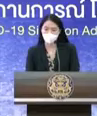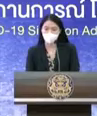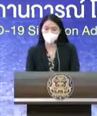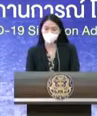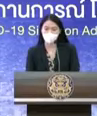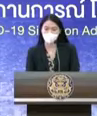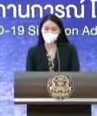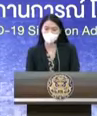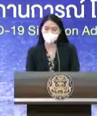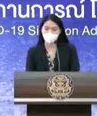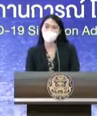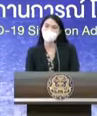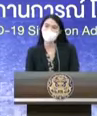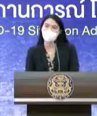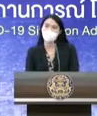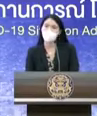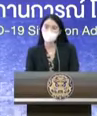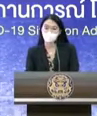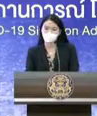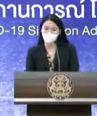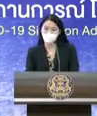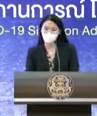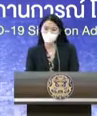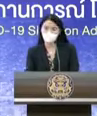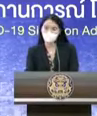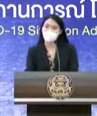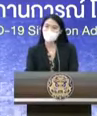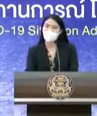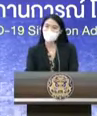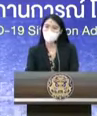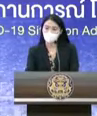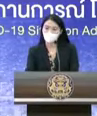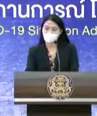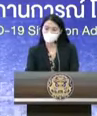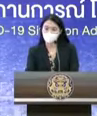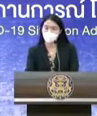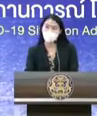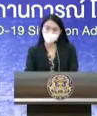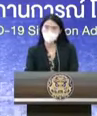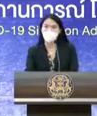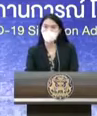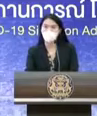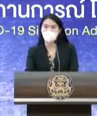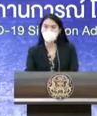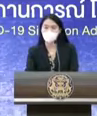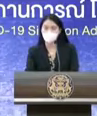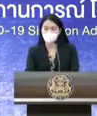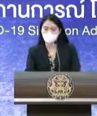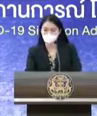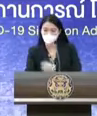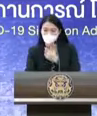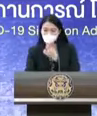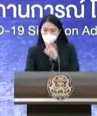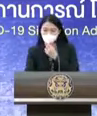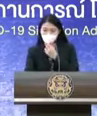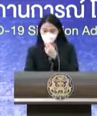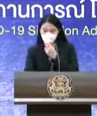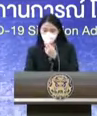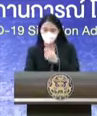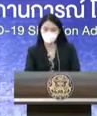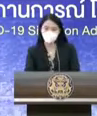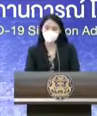ายระยะเวลามาตรการพักชำระหนี้ให้กับลูกหนี้ของตนเองออกไปจนถึงปลายปีนะคะวันที่31ธันวาค